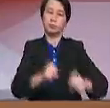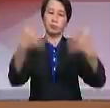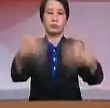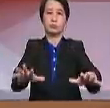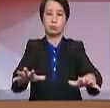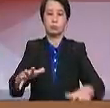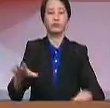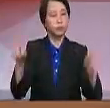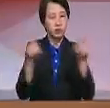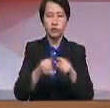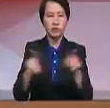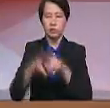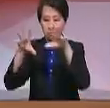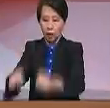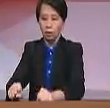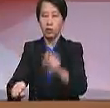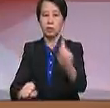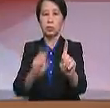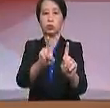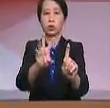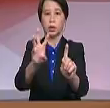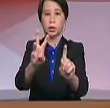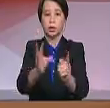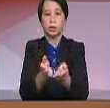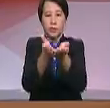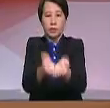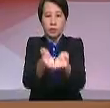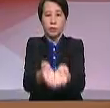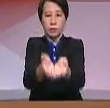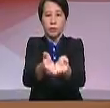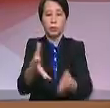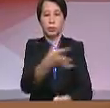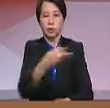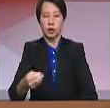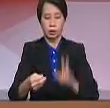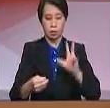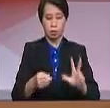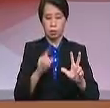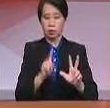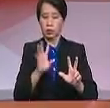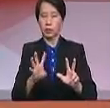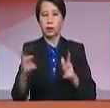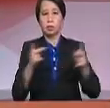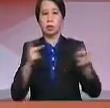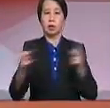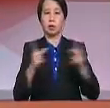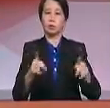Juga ditahan adalah 126 bot atau kapal serta 314